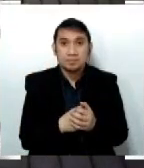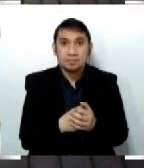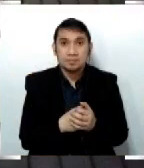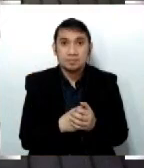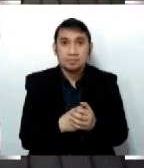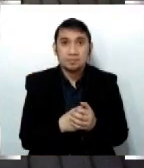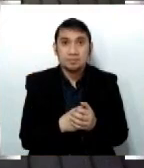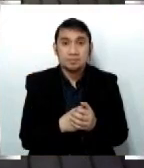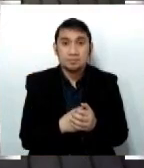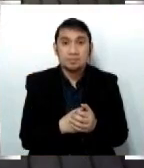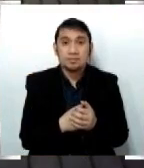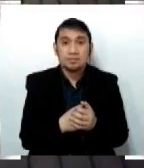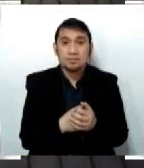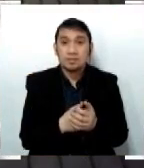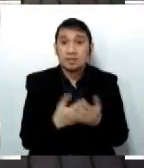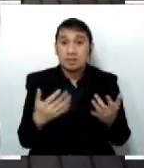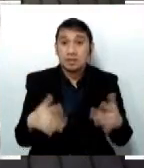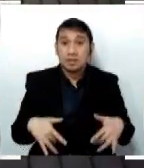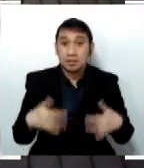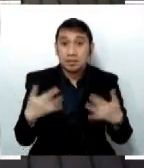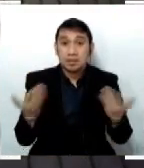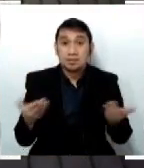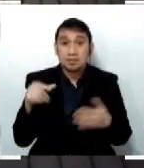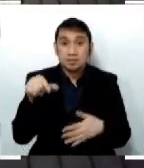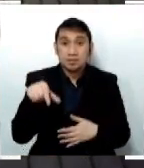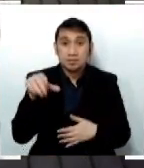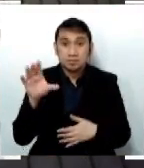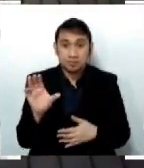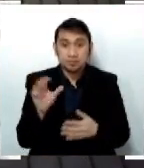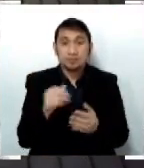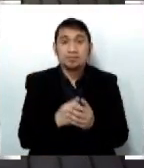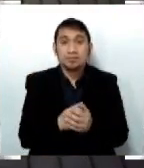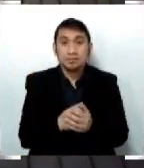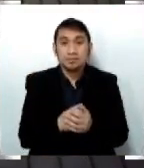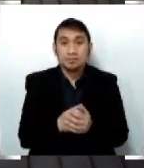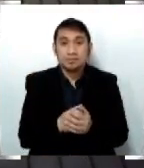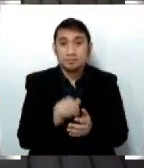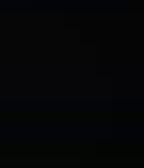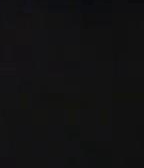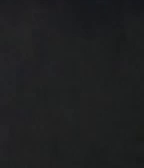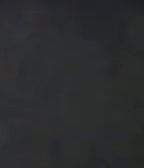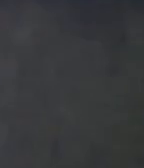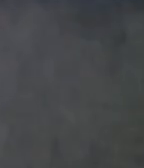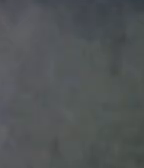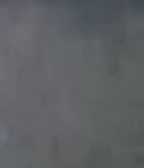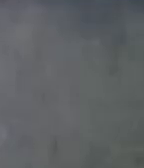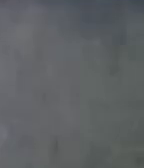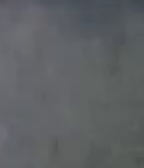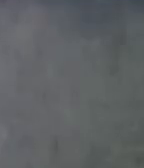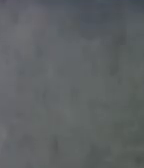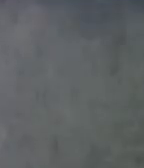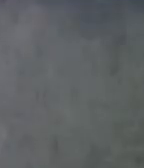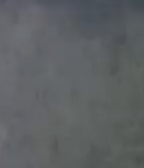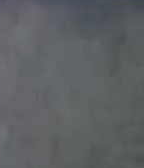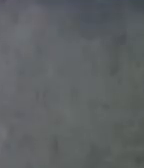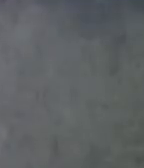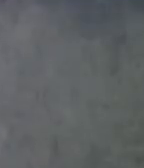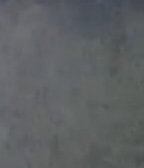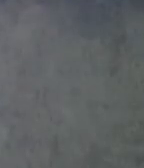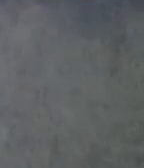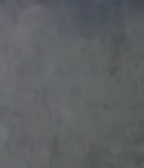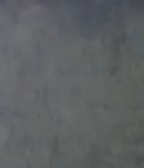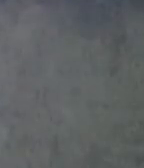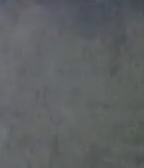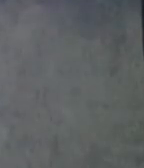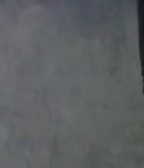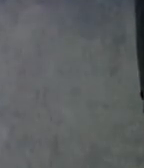At live mula rito sa Quezon City, ako si May Bermudez, ang inyong saksi. Mga igan, saksi ang unang pasok ng mga